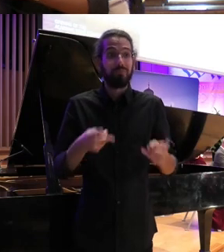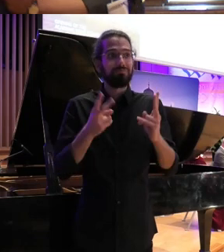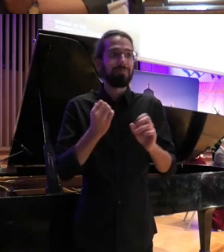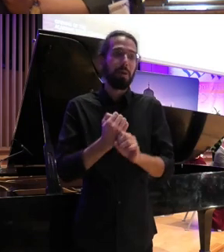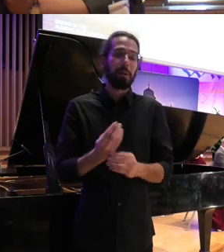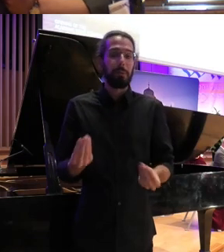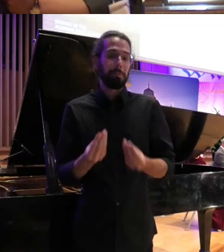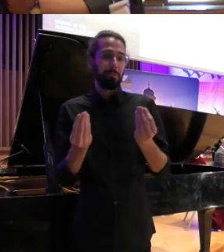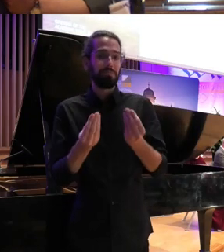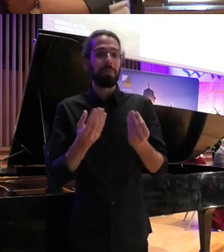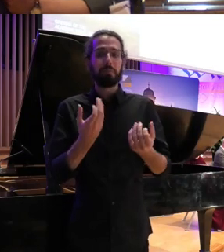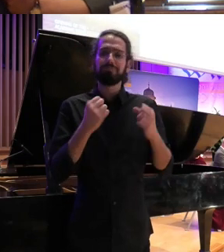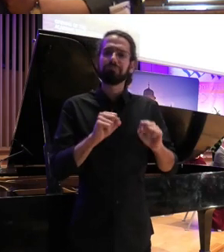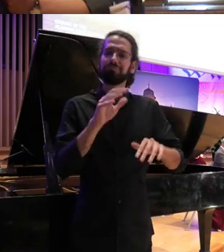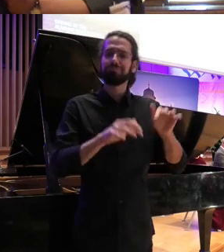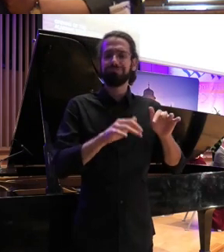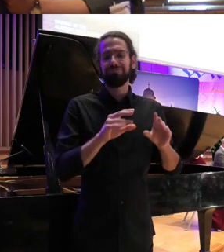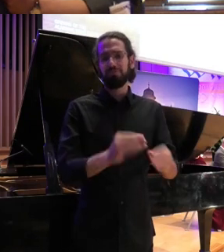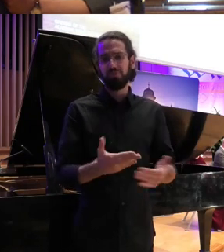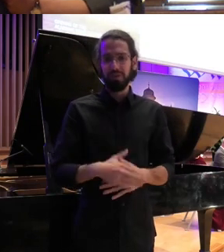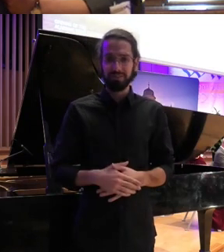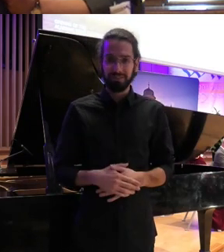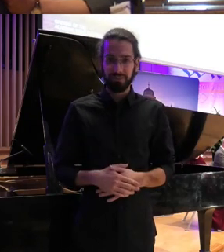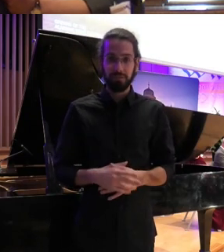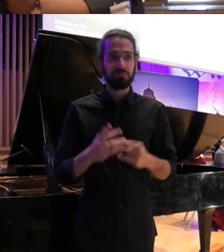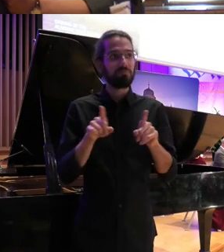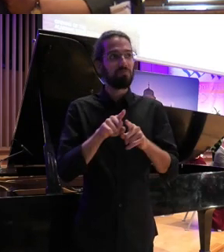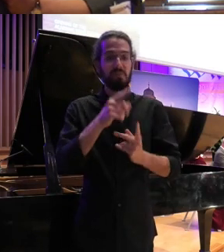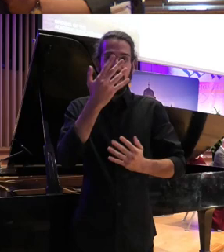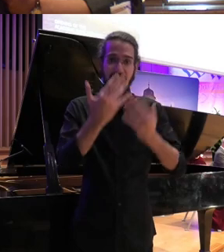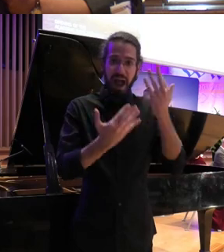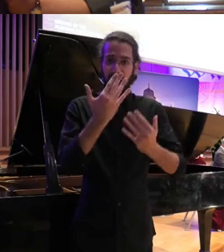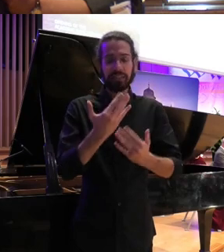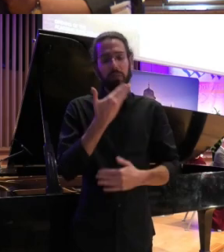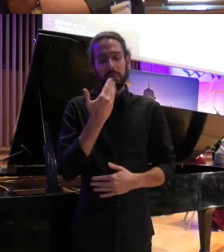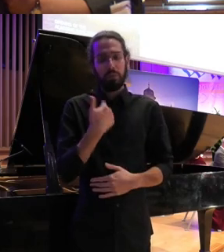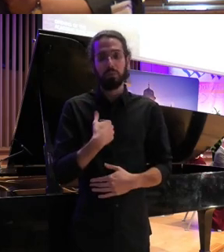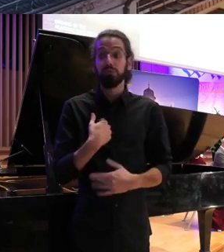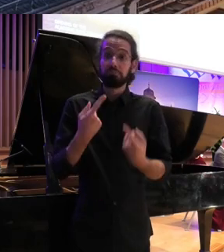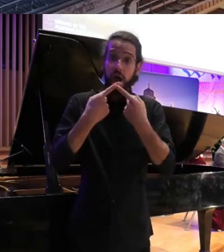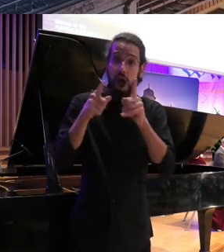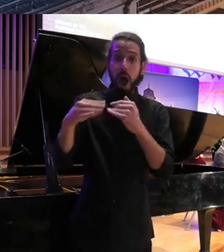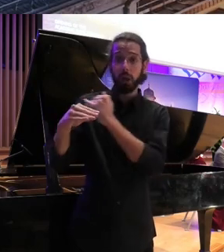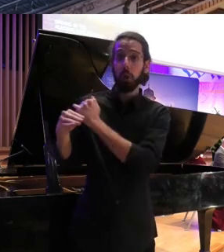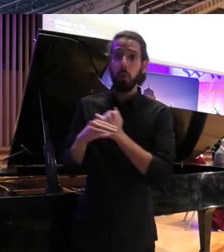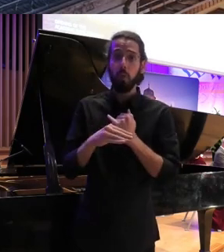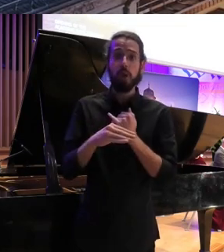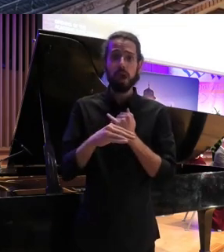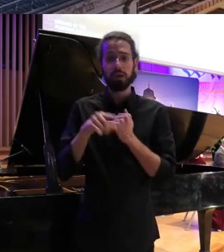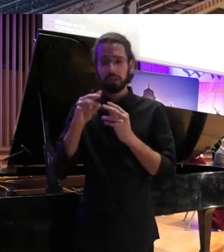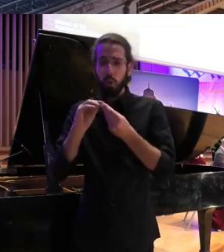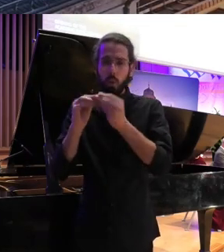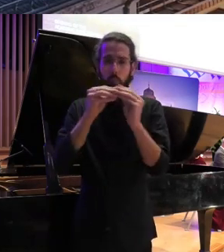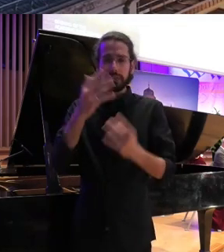aufzuschreiben, aber ansonsten, ich benutze ihn nicht als Rechner eigentlich. Also es gibt Kollegen, die wirklich auch komplizierte Rechnungen